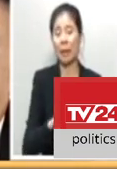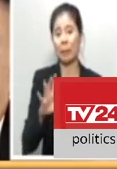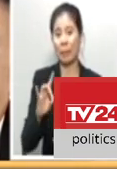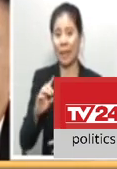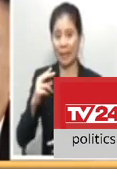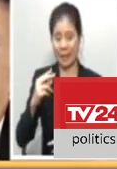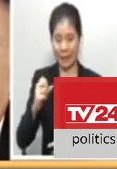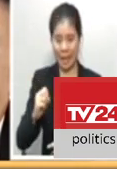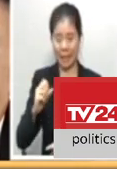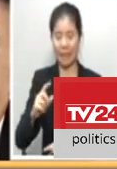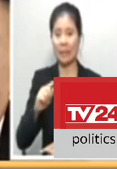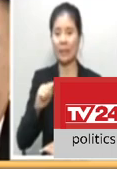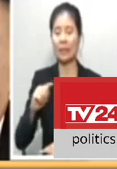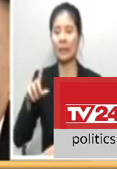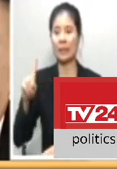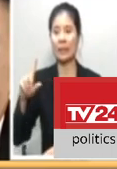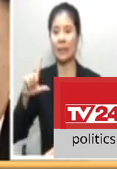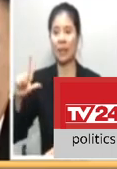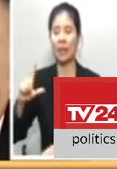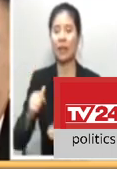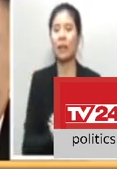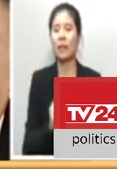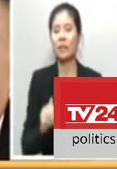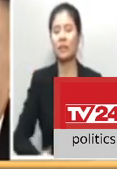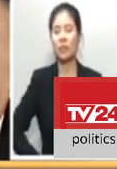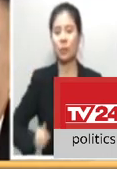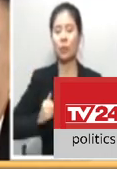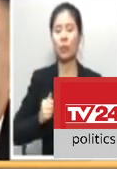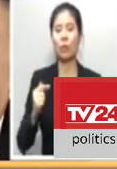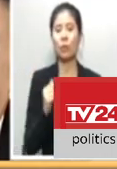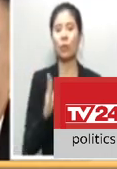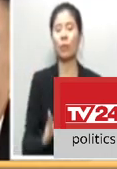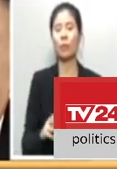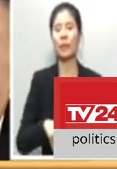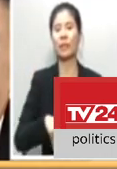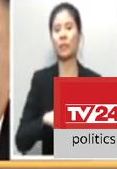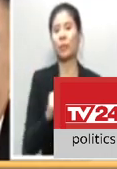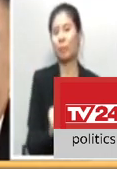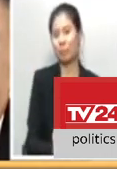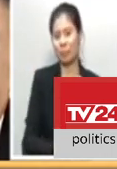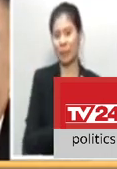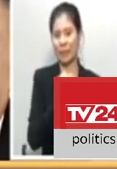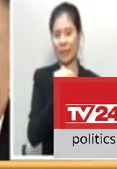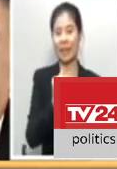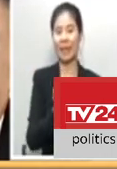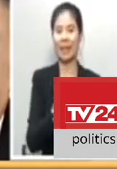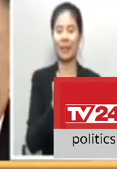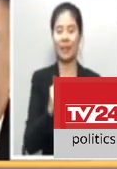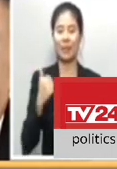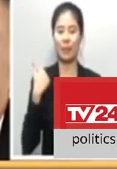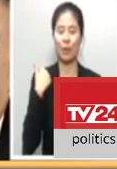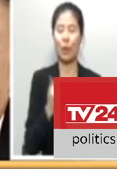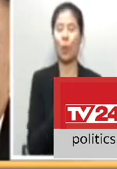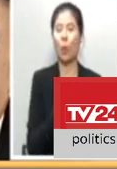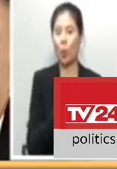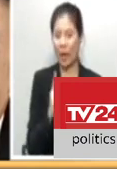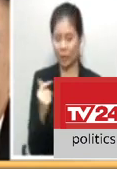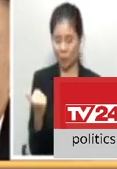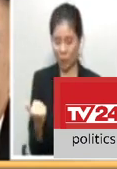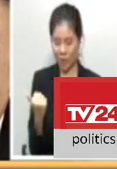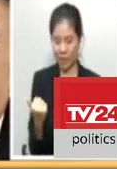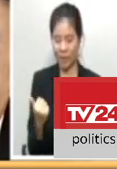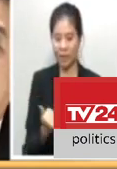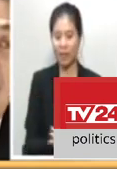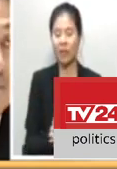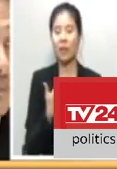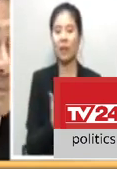ครับท่านครับคุณภาพชีวิตของประชาชนเนี่ยจะดีขึ้นกว่าปัจจุบันอีกเยอะเลยซึ่ง